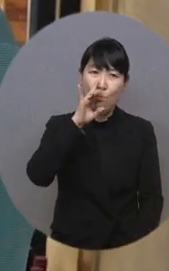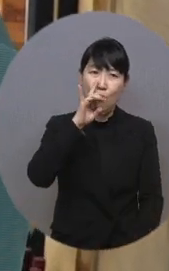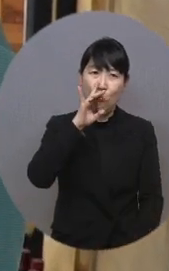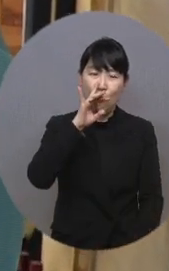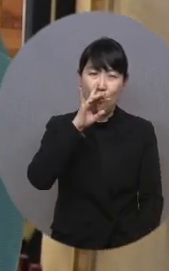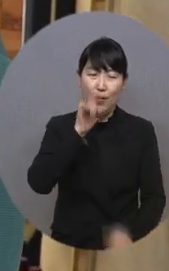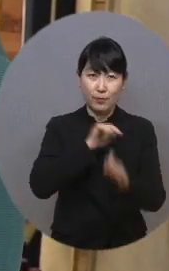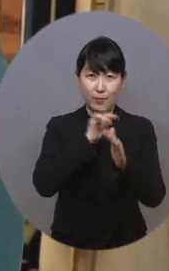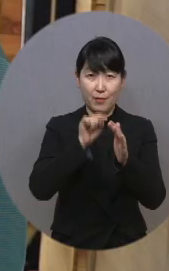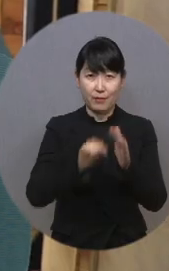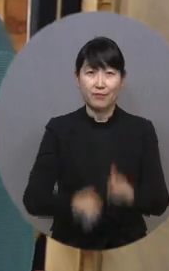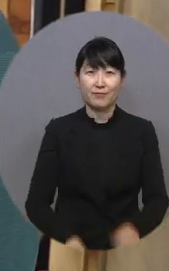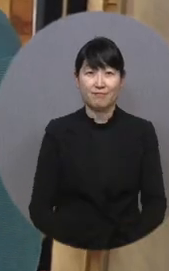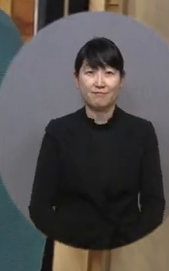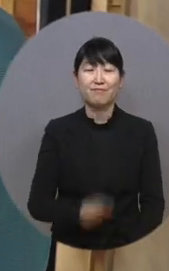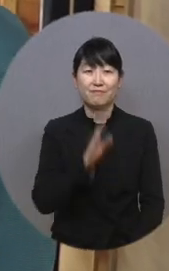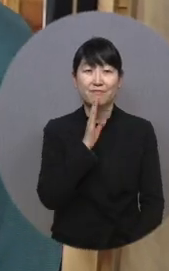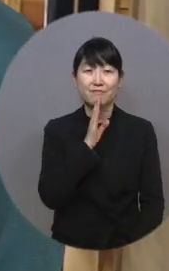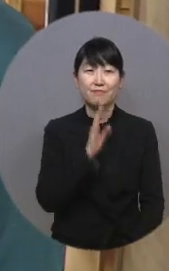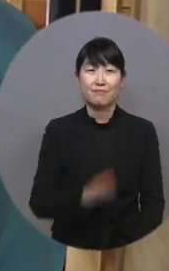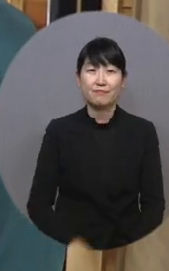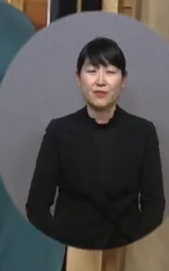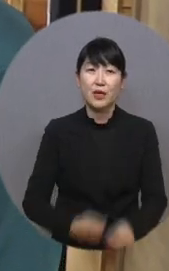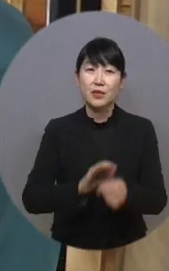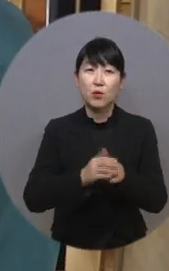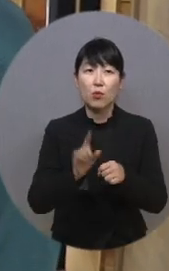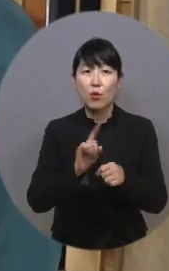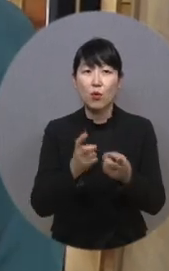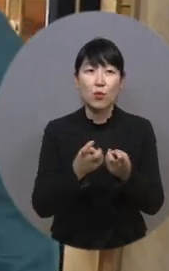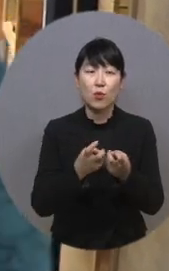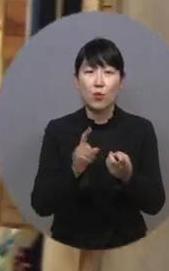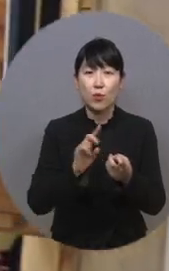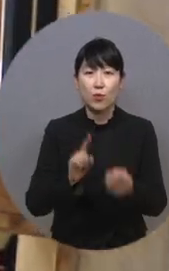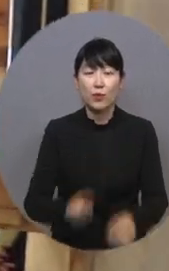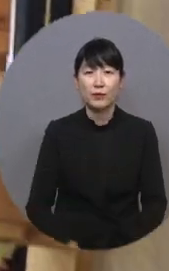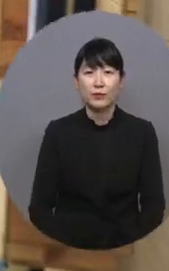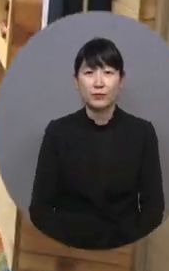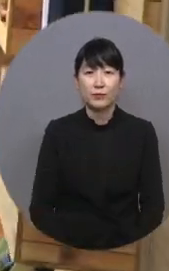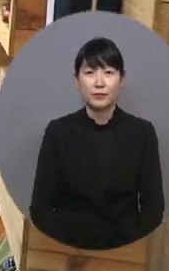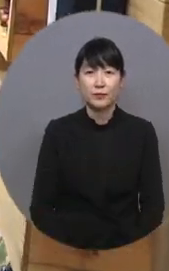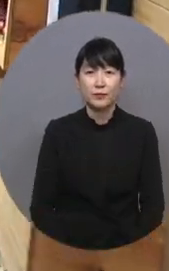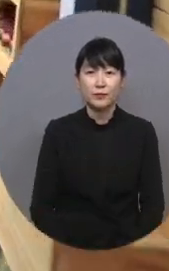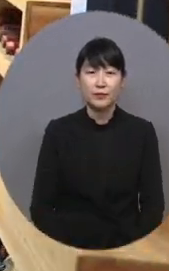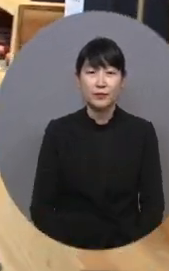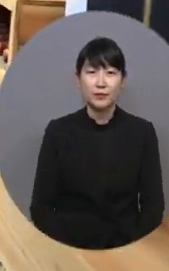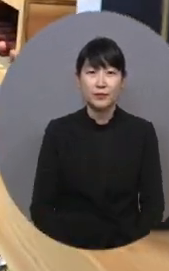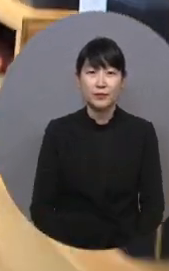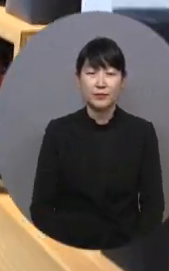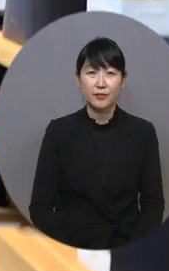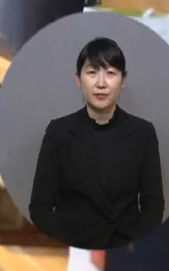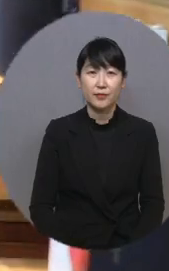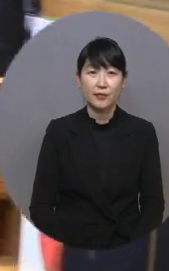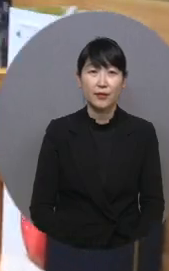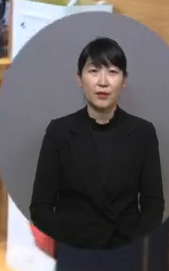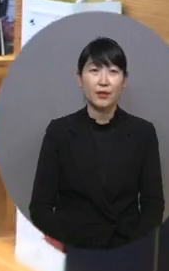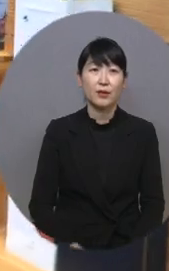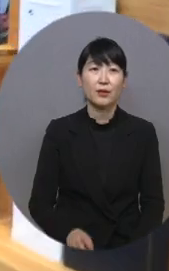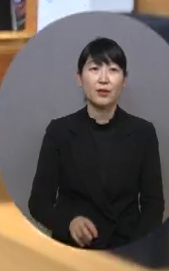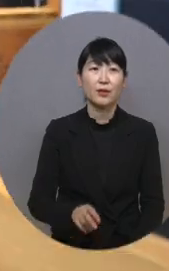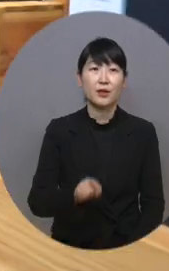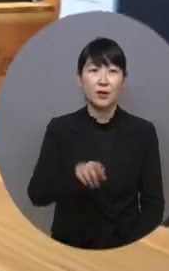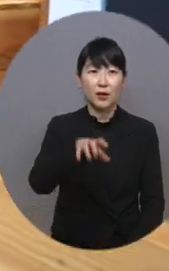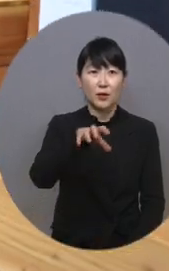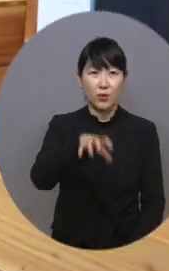한번 찾아봤는데 예, 그렇습니다. 네, 사과로 어떤 술을 만들어주시는 건가요? 예, 이쪽에 저희 연주와인에서 생산하고 있는 와인